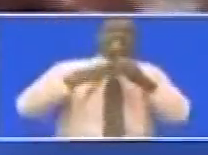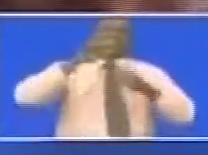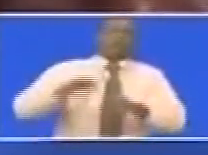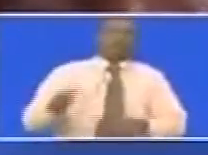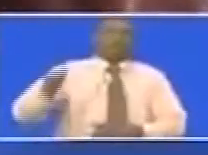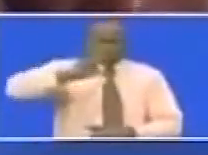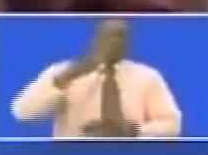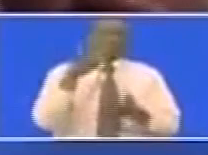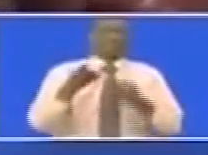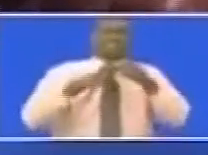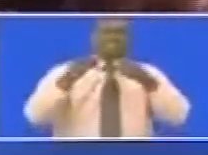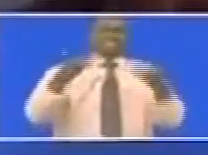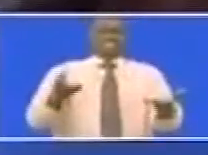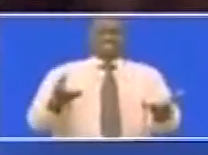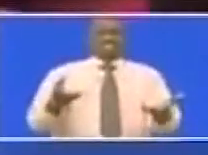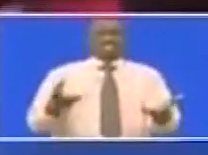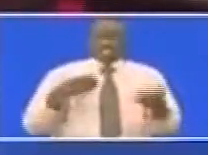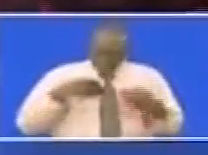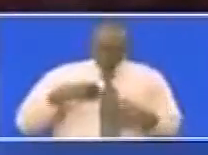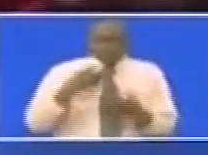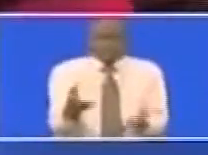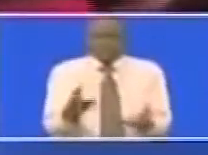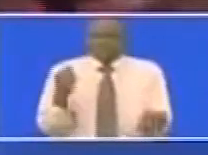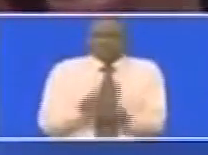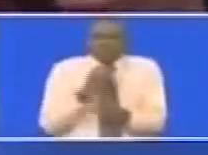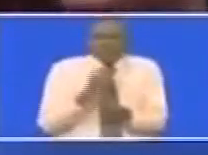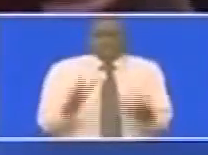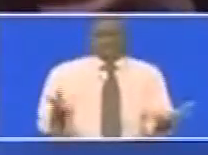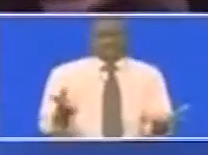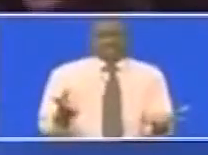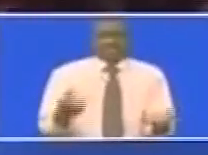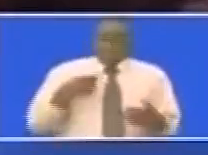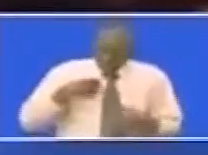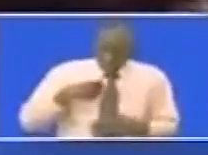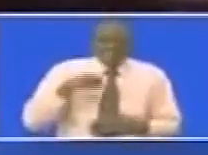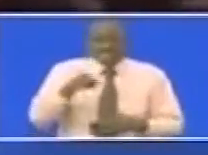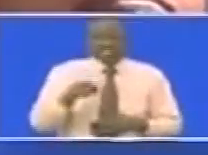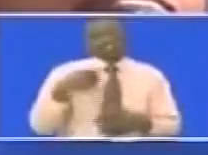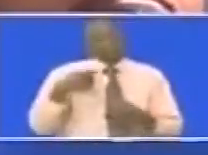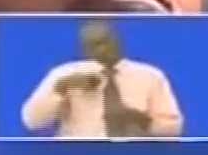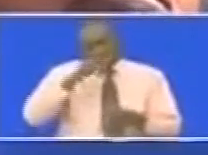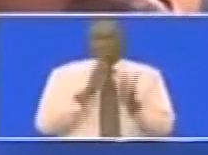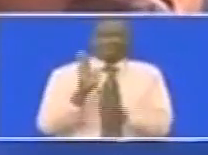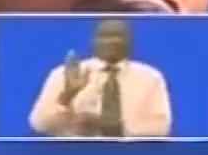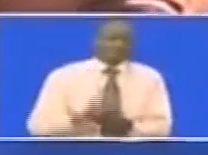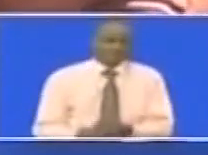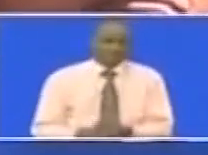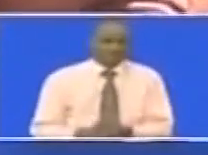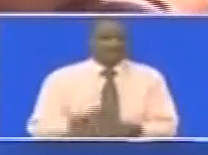8,000 on top of 70,000. We are saying we are not working here. Yes. What I'm telling here in Ishara Yanja, brother. We'll look